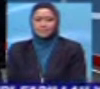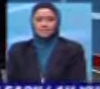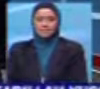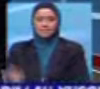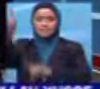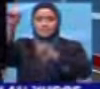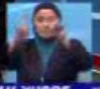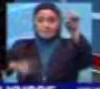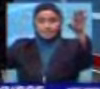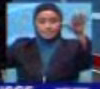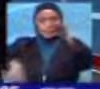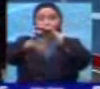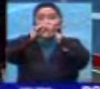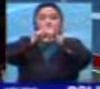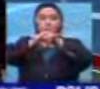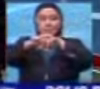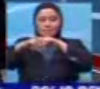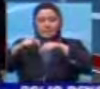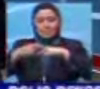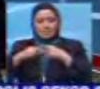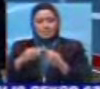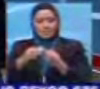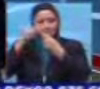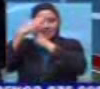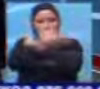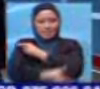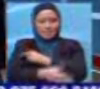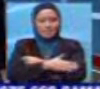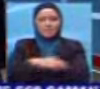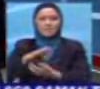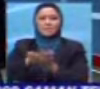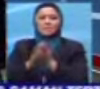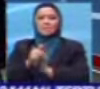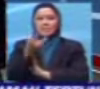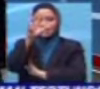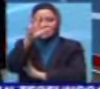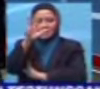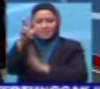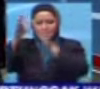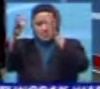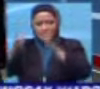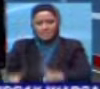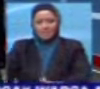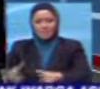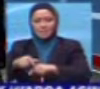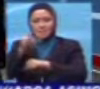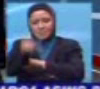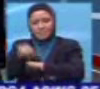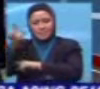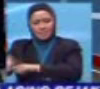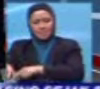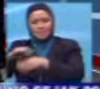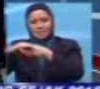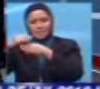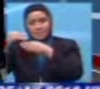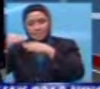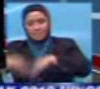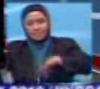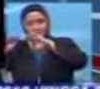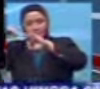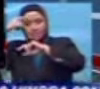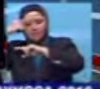Bintang tendangan ajaib negara Muhammad Faiz Subri yang menjadi 3 calon terakhir anugerah Puskas Persekutuan Bola Sepak Antarabangsa